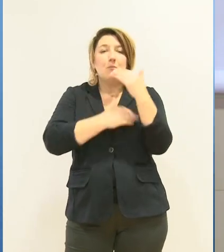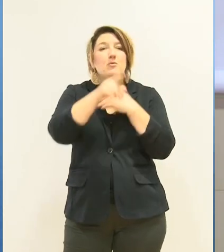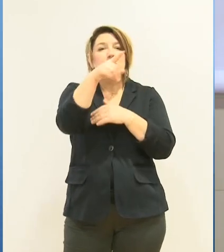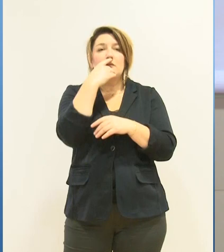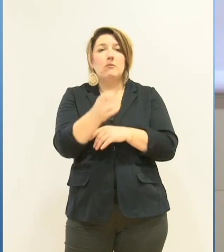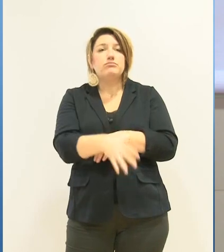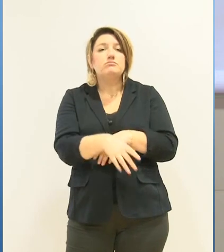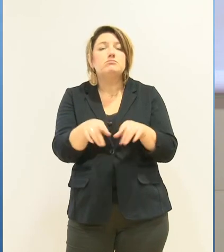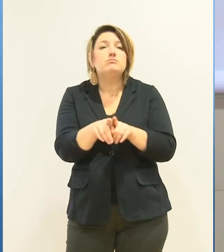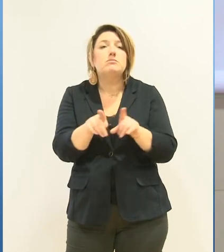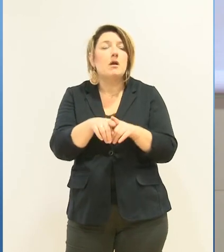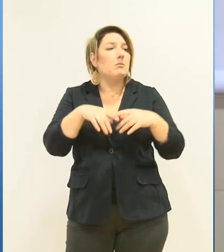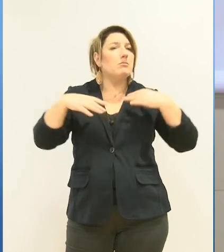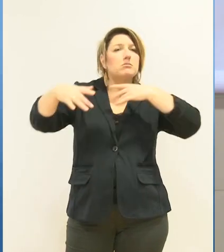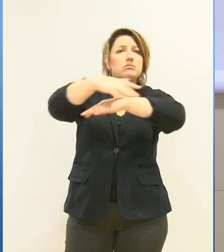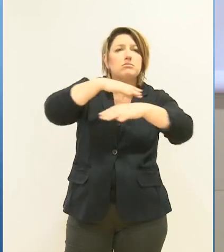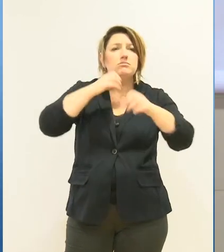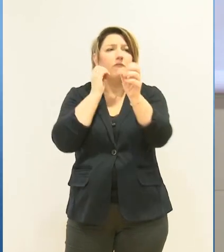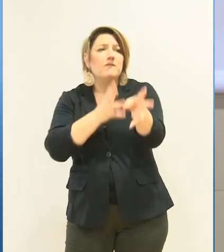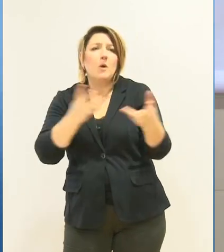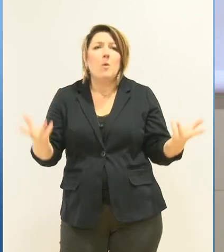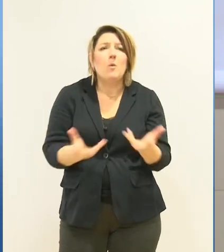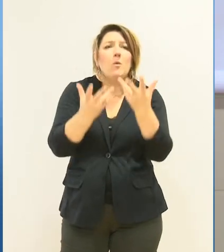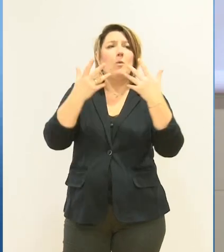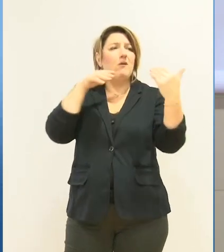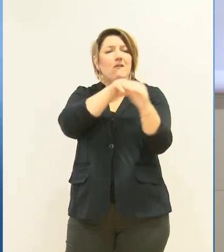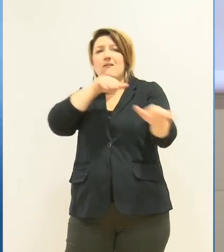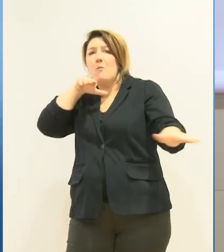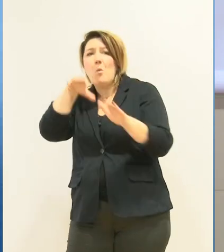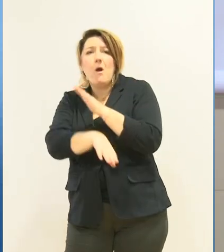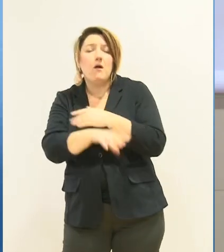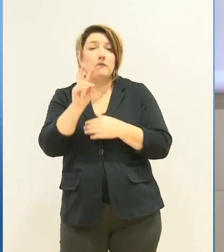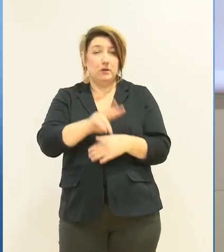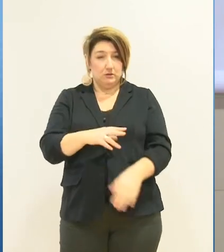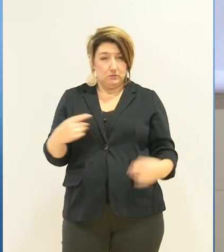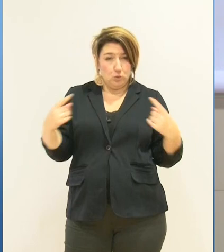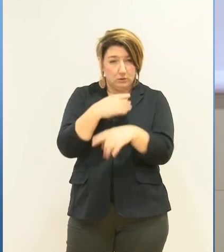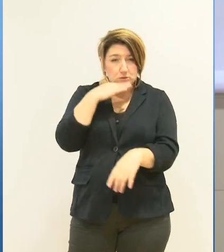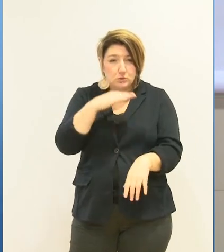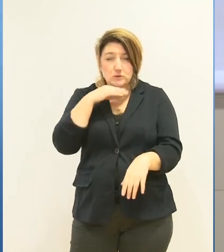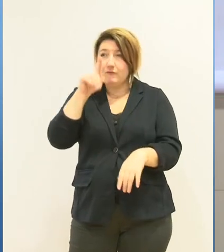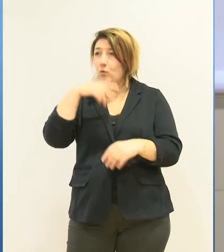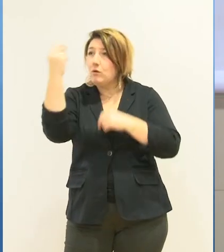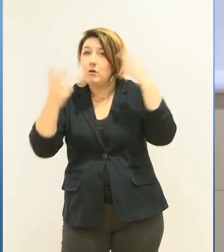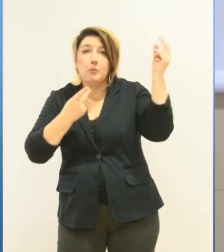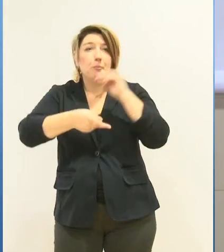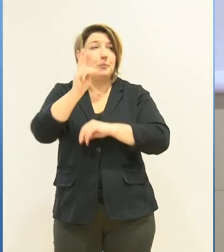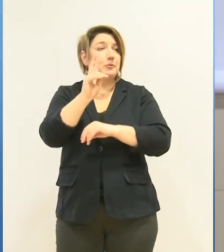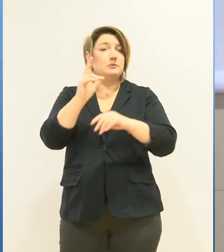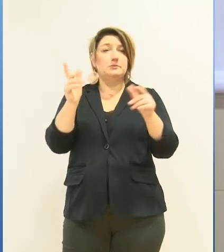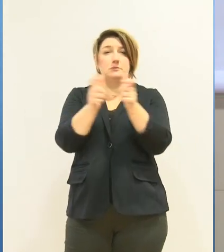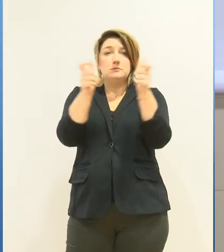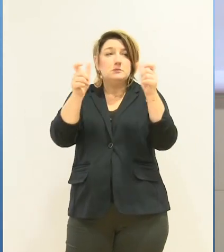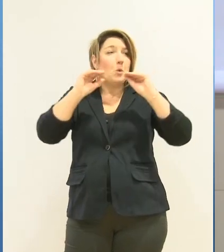trafic limité il y avait pourtant urgence à embellir à verdir à centre-ville vieillissant à redynamiser une activité commerciale